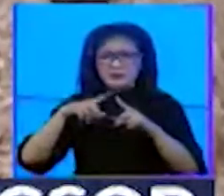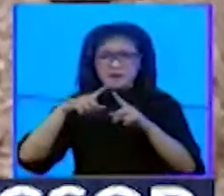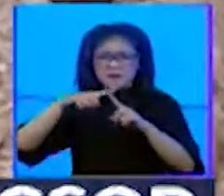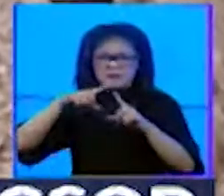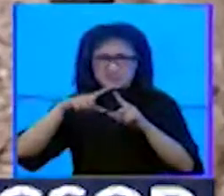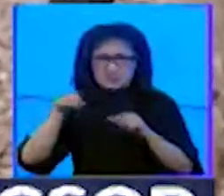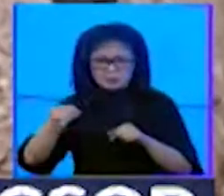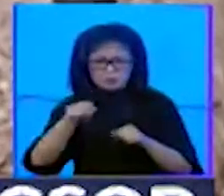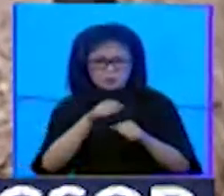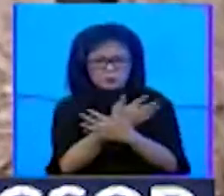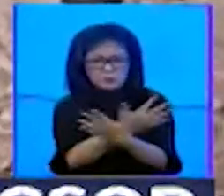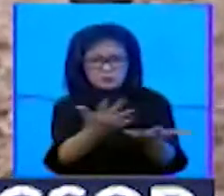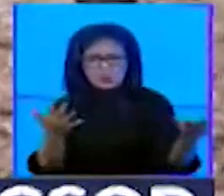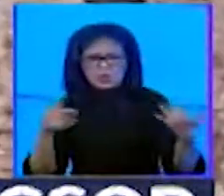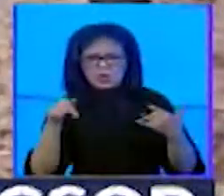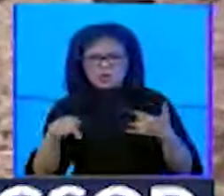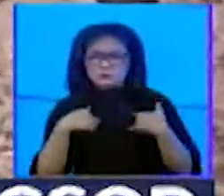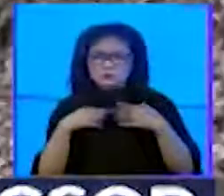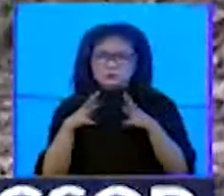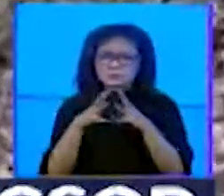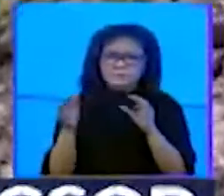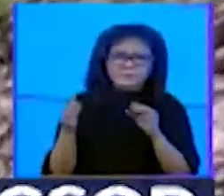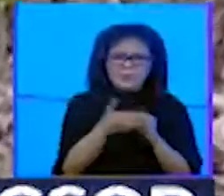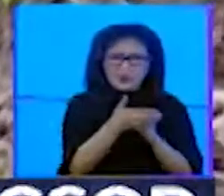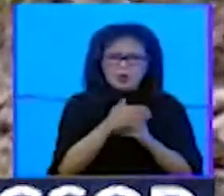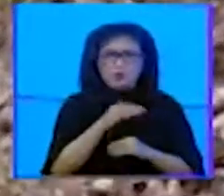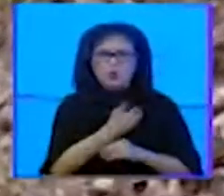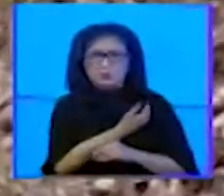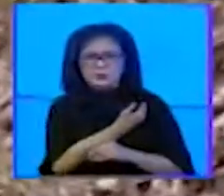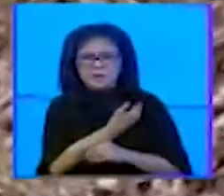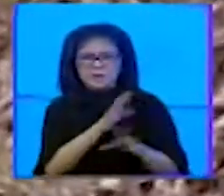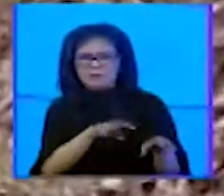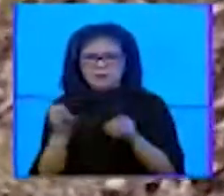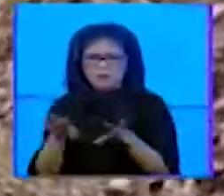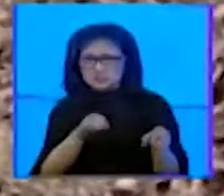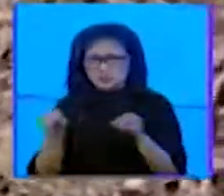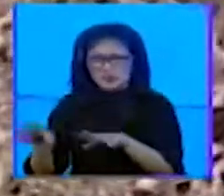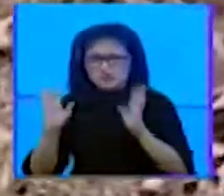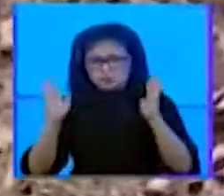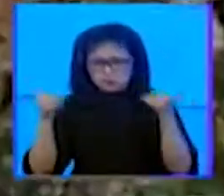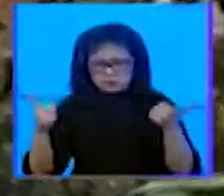terjebak longsor. Sejumlah korban telah dievakuasi oleh tim SAR ke lokasi pengungsian.